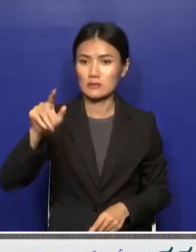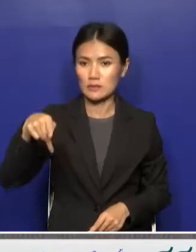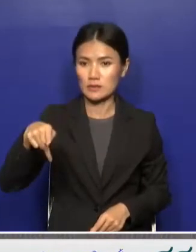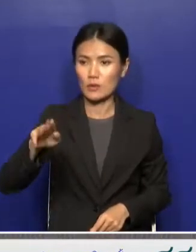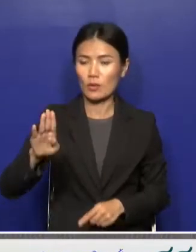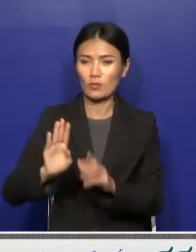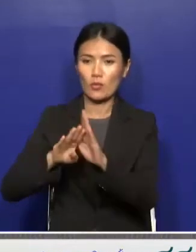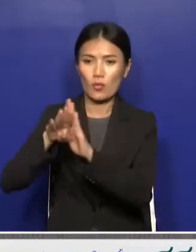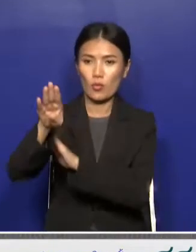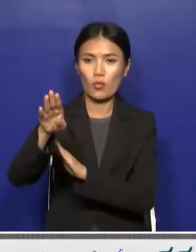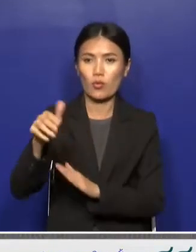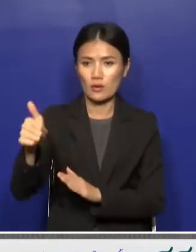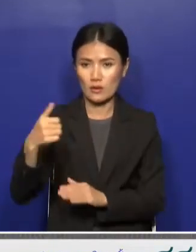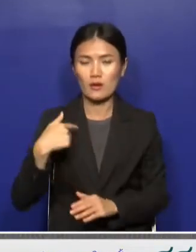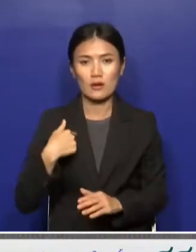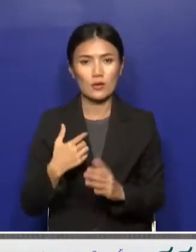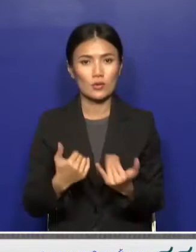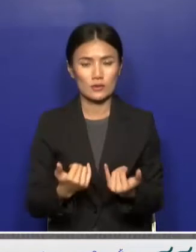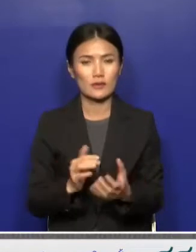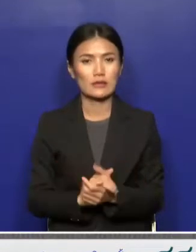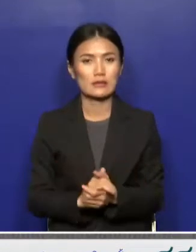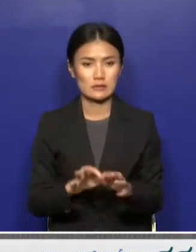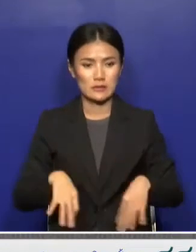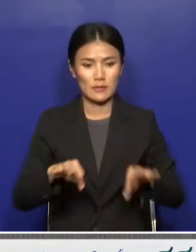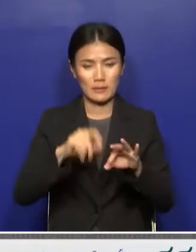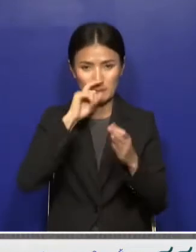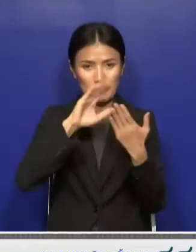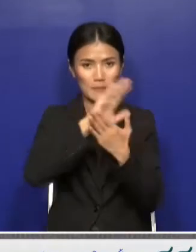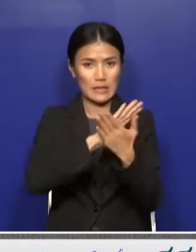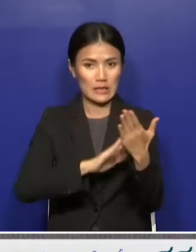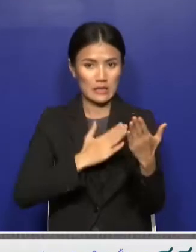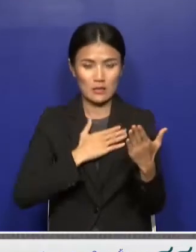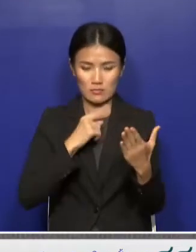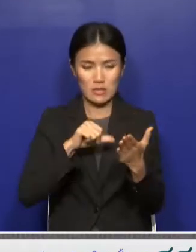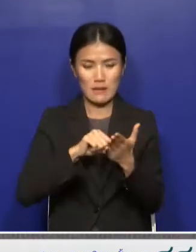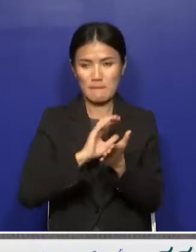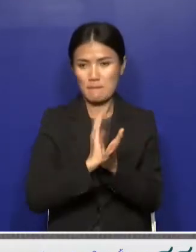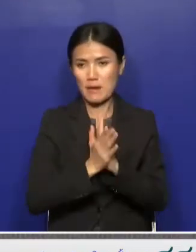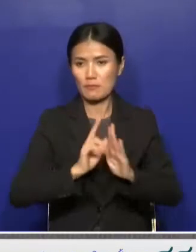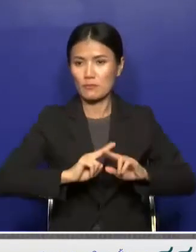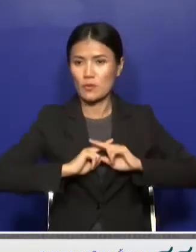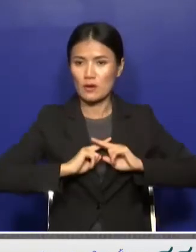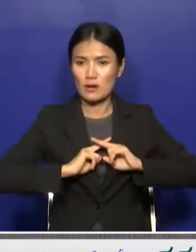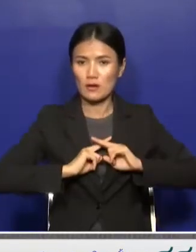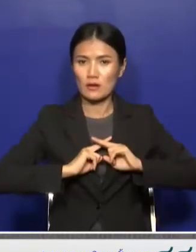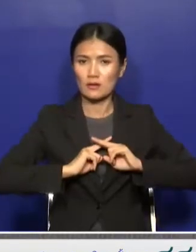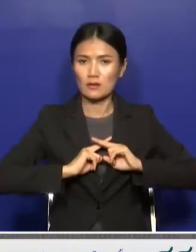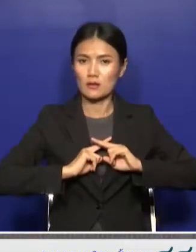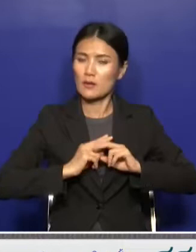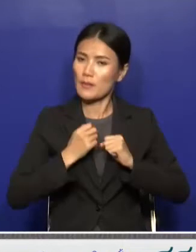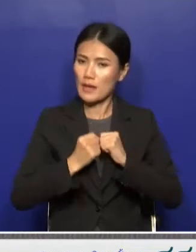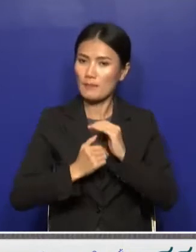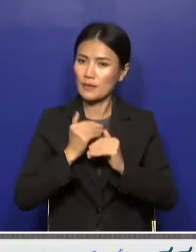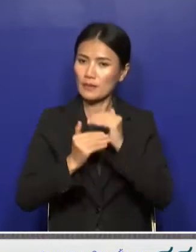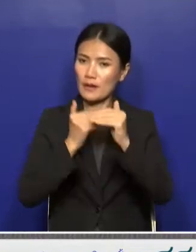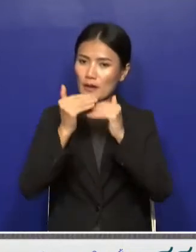ได้นะครับเพราะฉะนั้นผมคิดว่าจำเป็นอย่างยิ่งครับที่ประเทศไทยเนี่ยจะต้องพยายามปรับปรุงตนเองที่จะไม่ให้ถูกตราหน้า